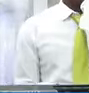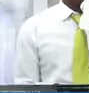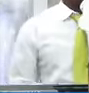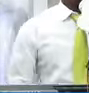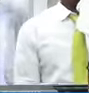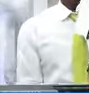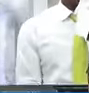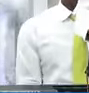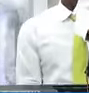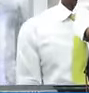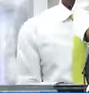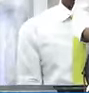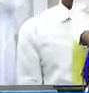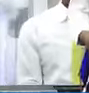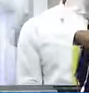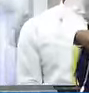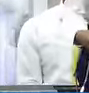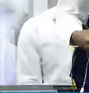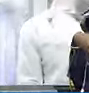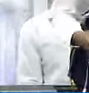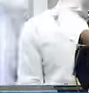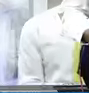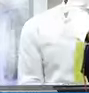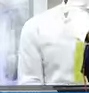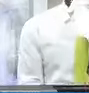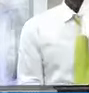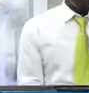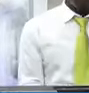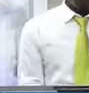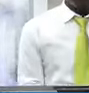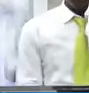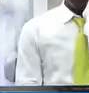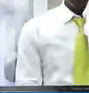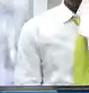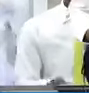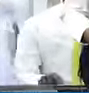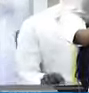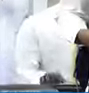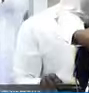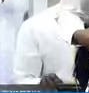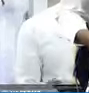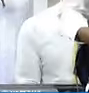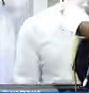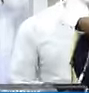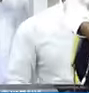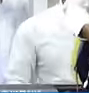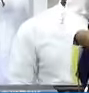Bwana. Tunakusihi Mungu mwanzilishi, Bwana kawe pamoja nasi, kafungue masikio yetu